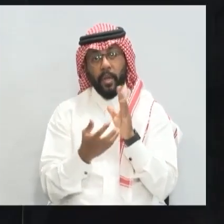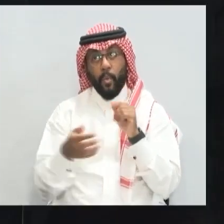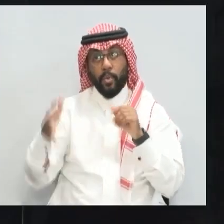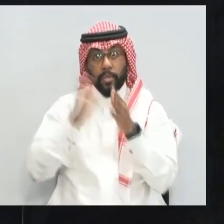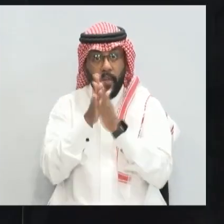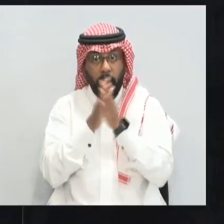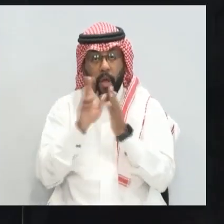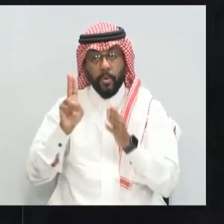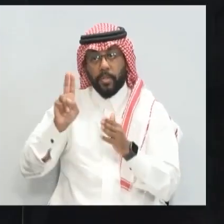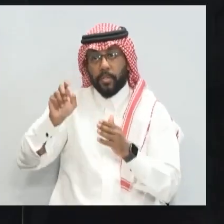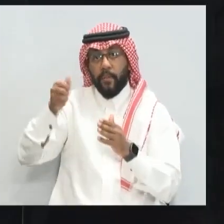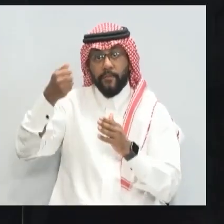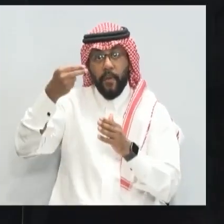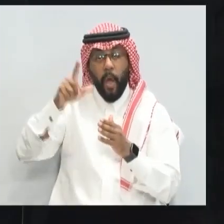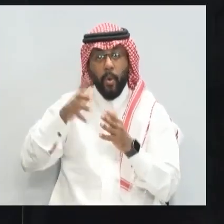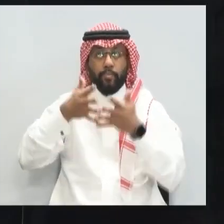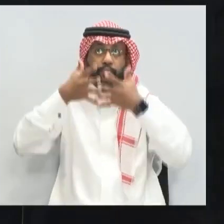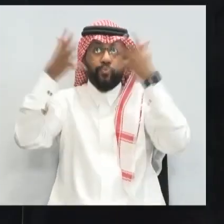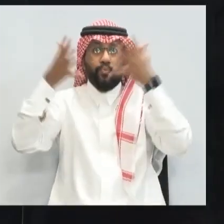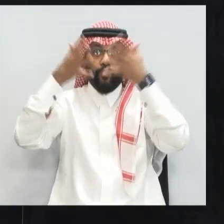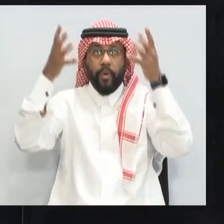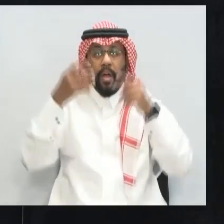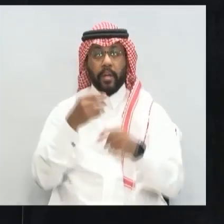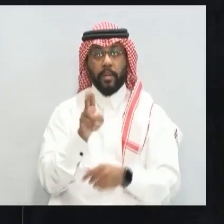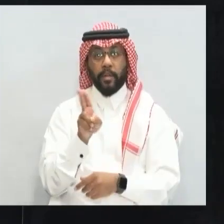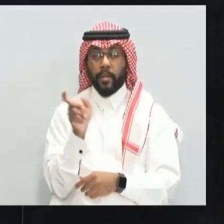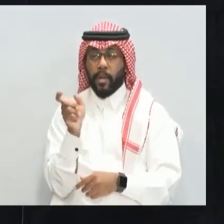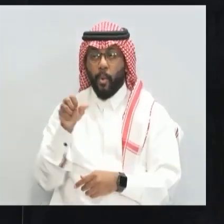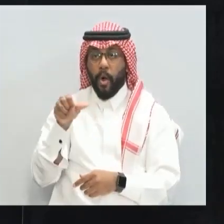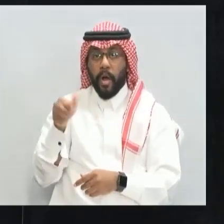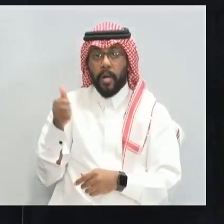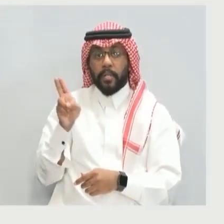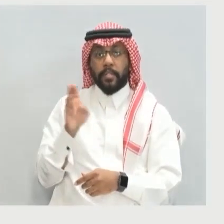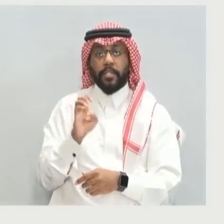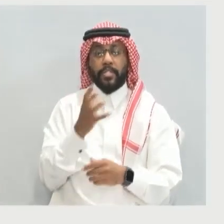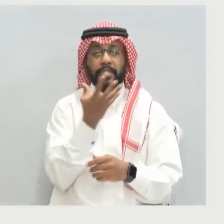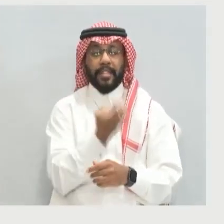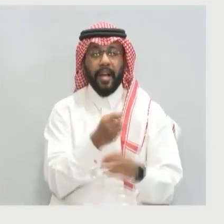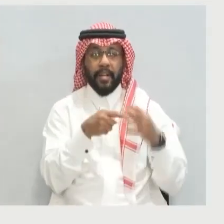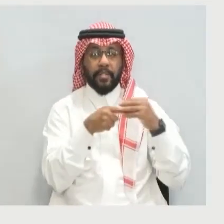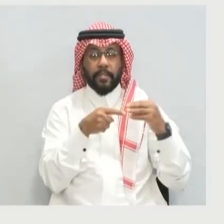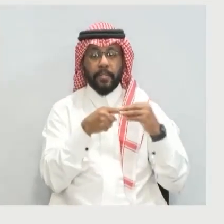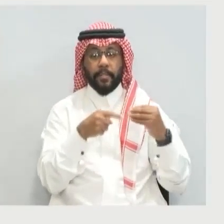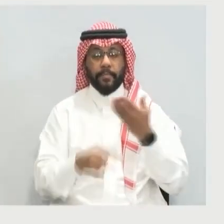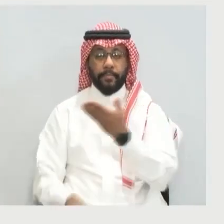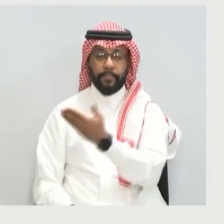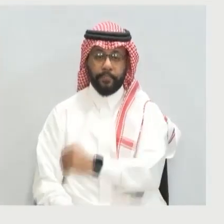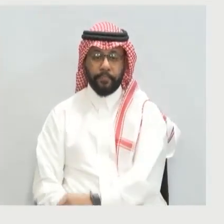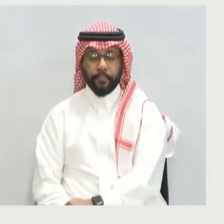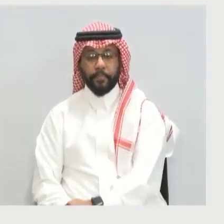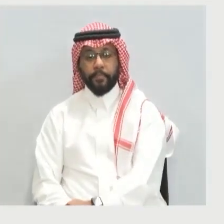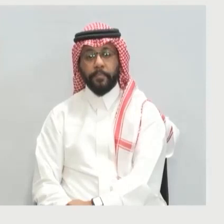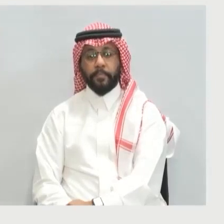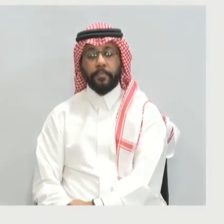اعلى من مستوى طاقه النواتج لذلك تفقد الحراره هذه وتفقد الطاقه في صوره